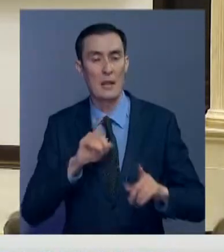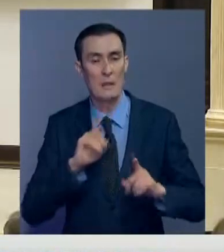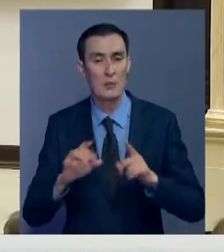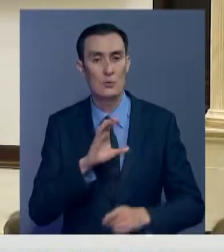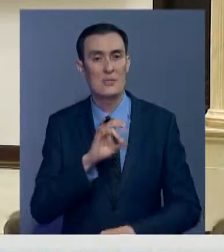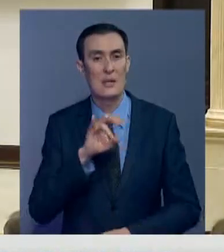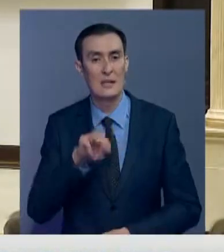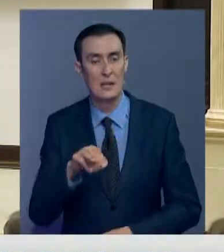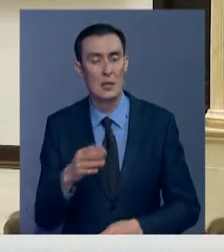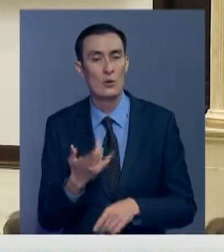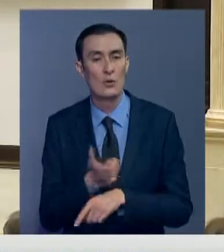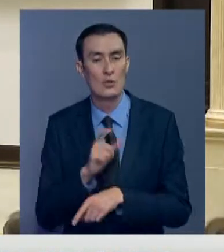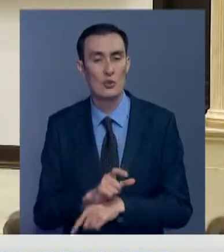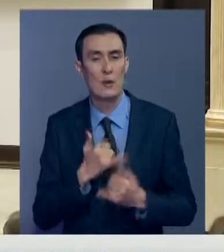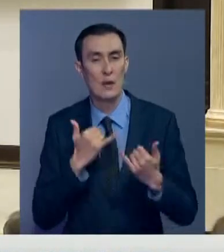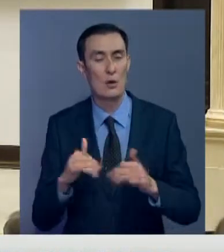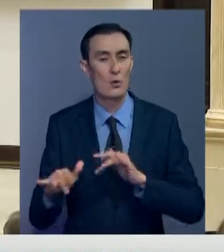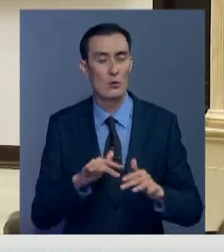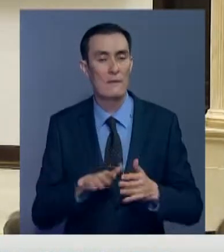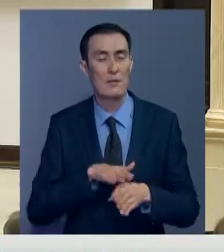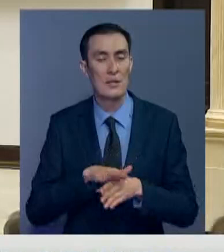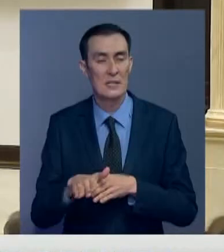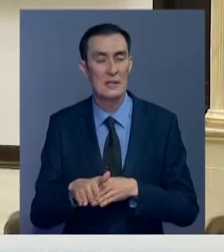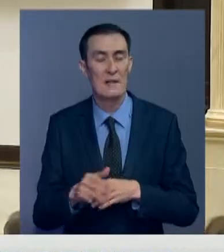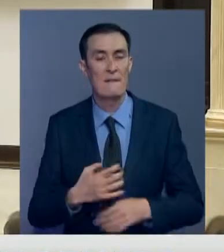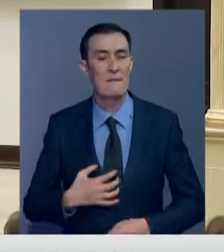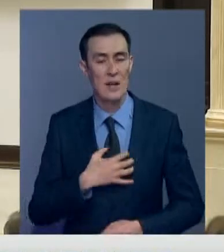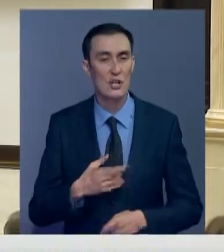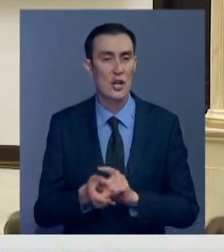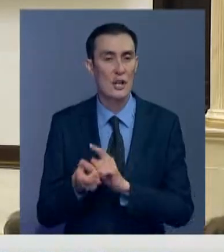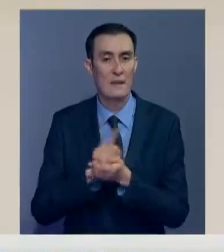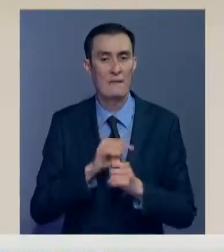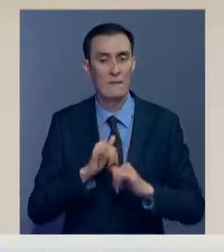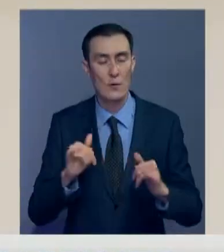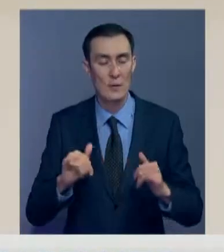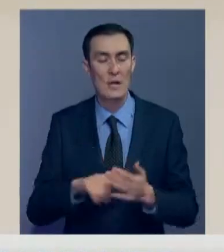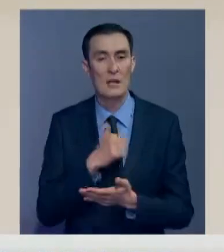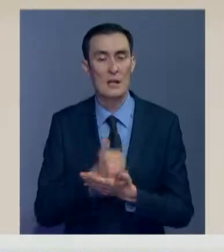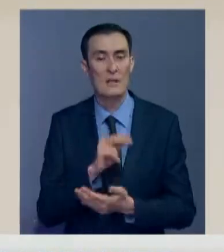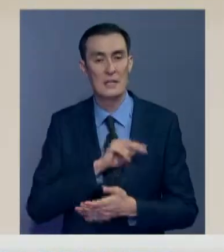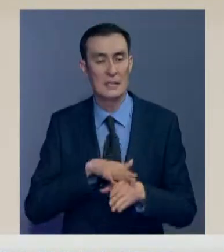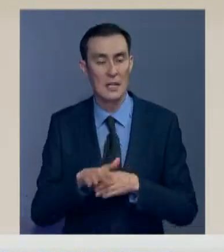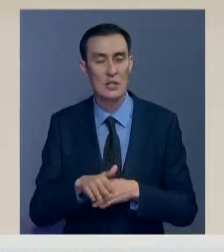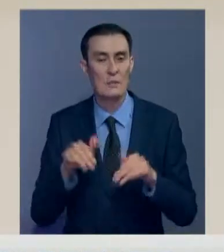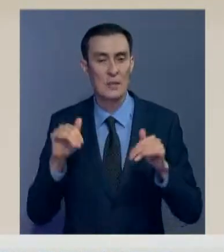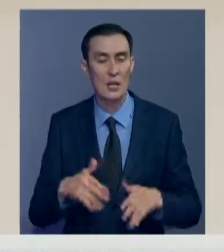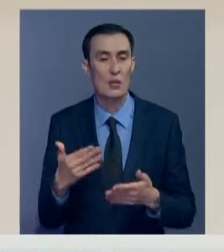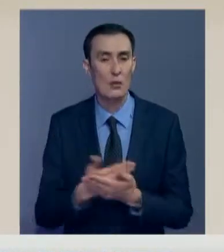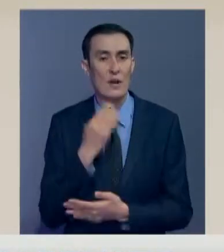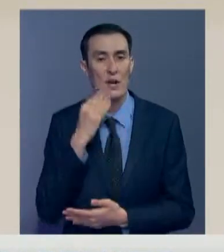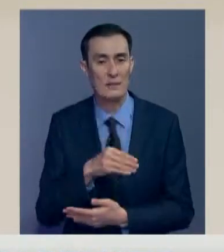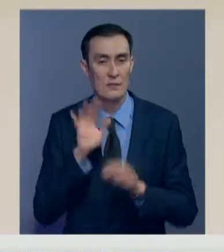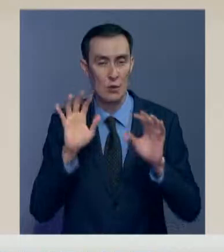Сенату, отводится особая роль в реализации важнейших реформ. Основная задача Сената – принятие качественных законов,